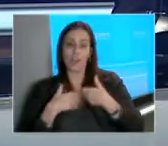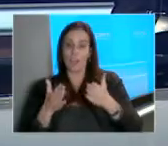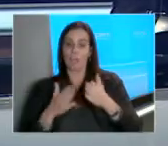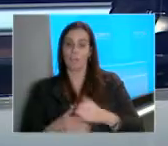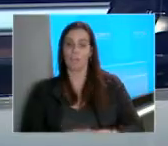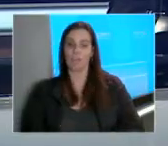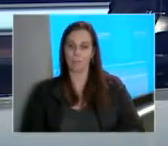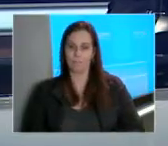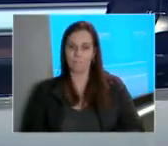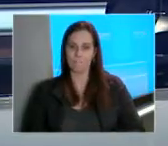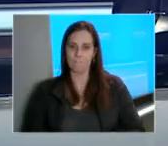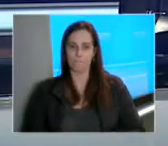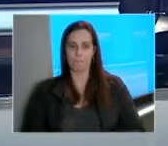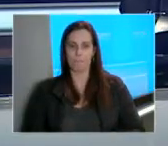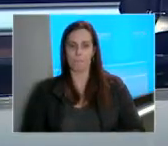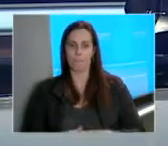בסדר, אבל אי